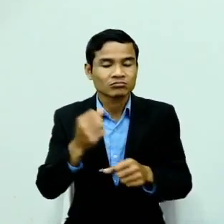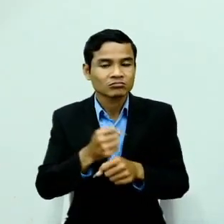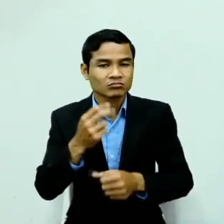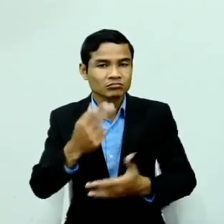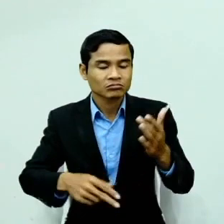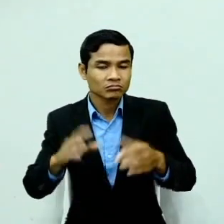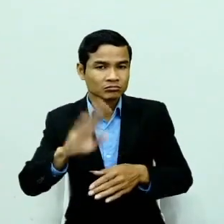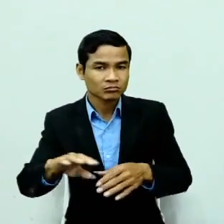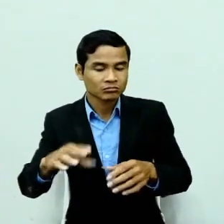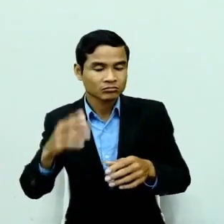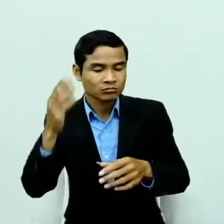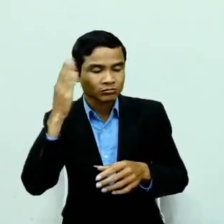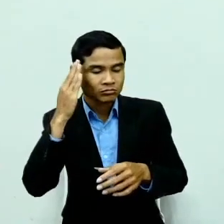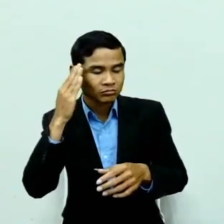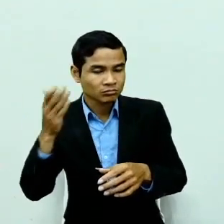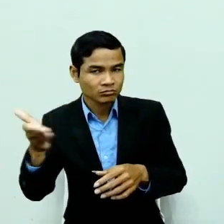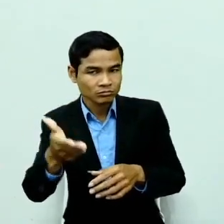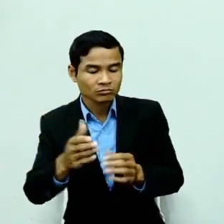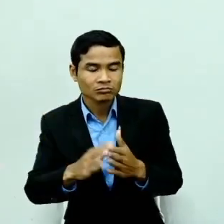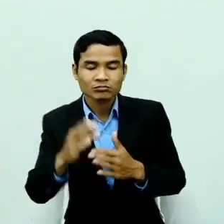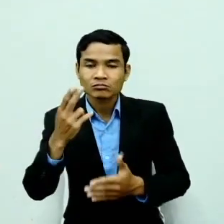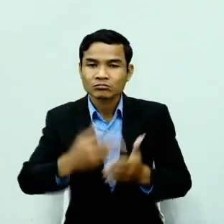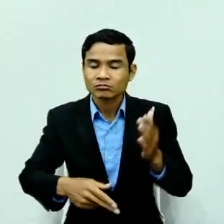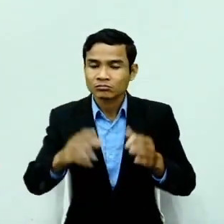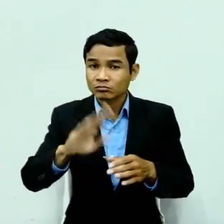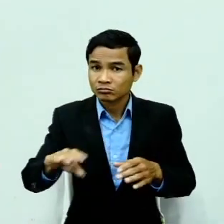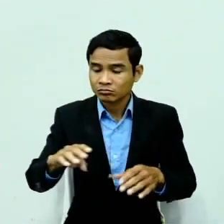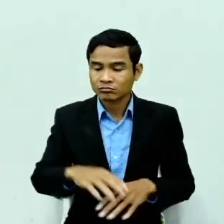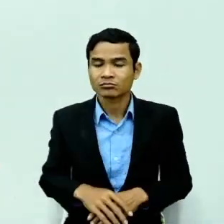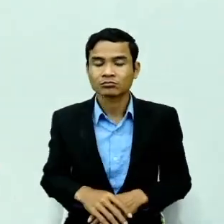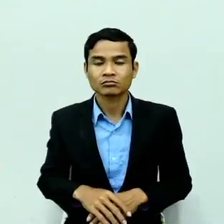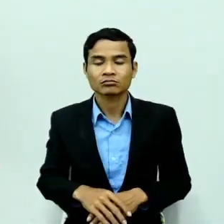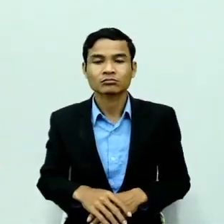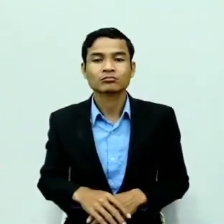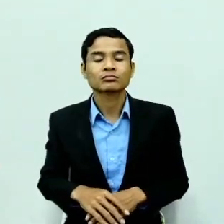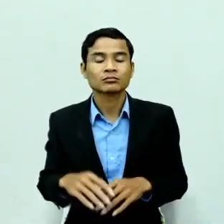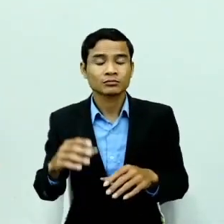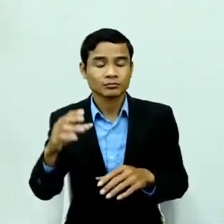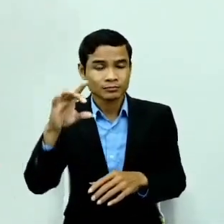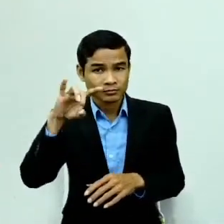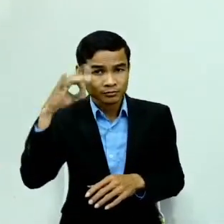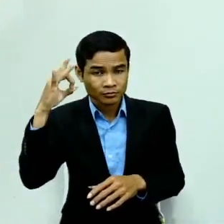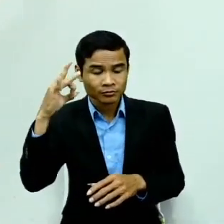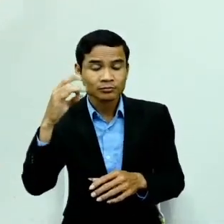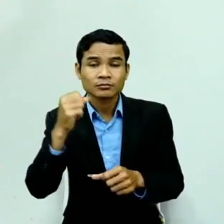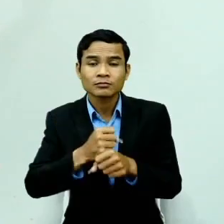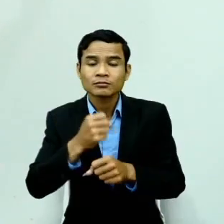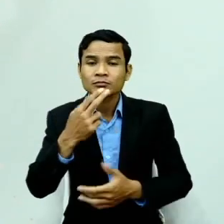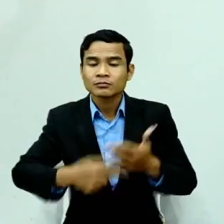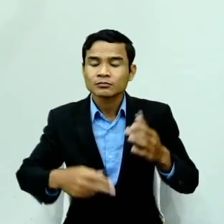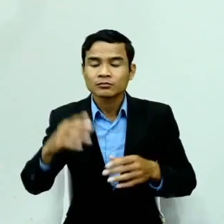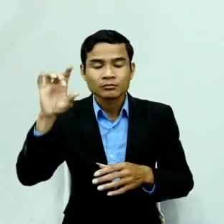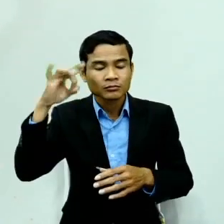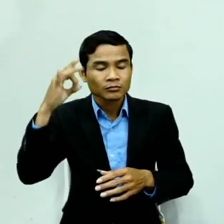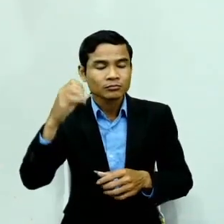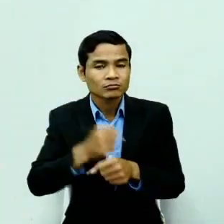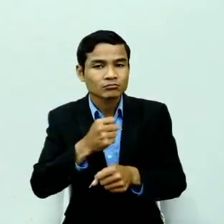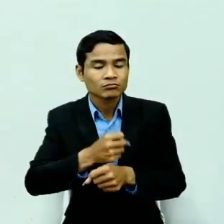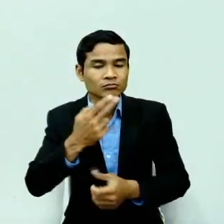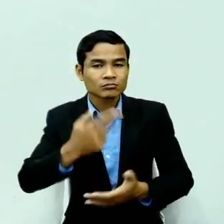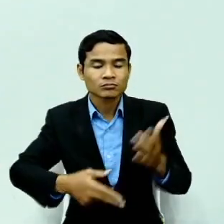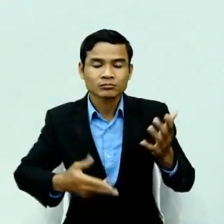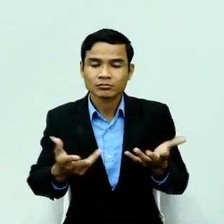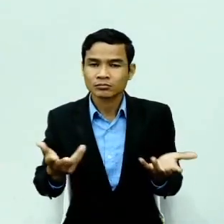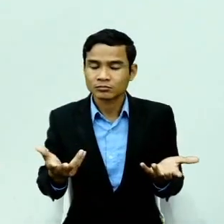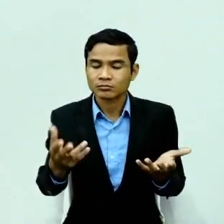ca cột được bao cột nick cứ chia với cha cha ta bu cột cầm bông thừa với ạ cha